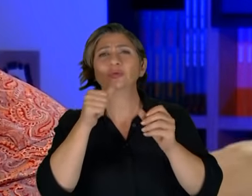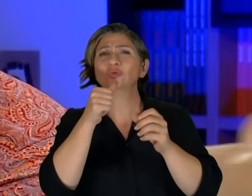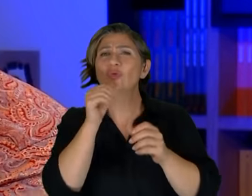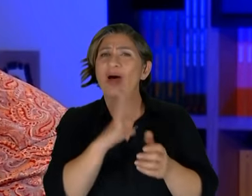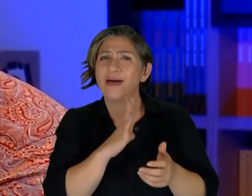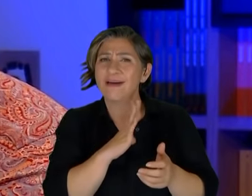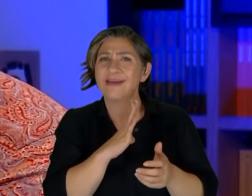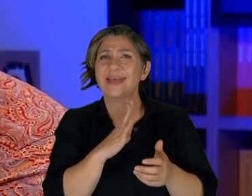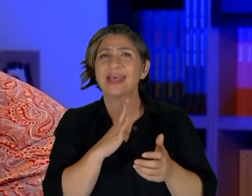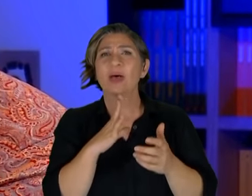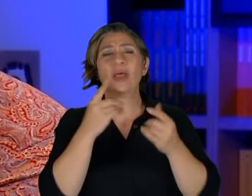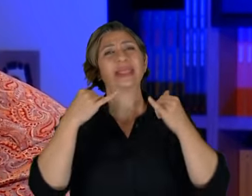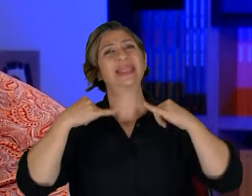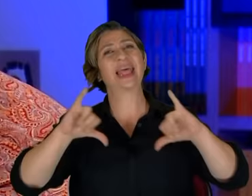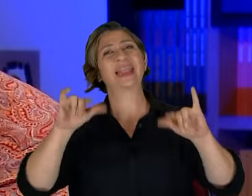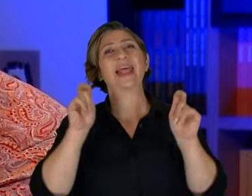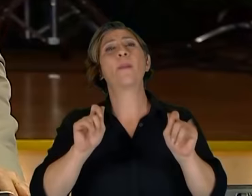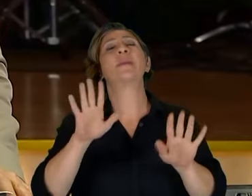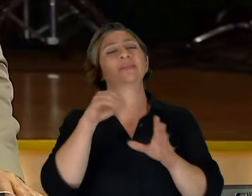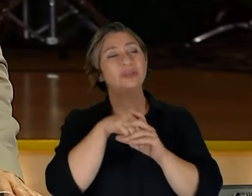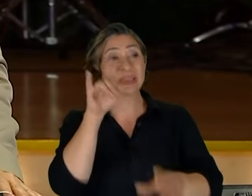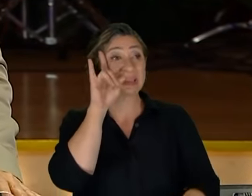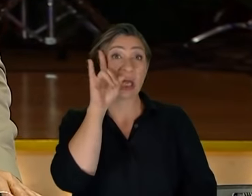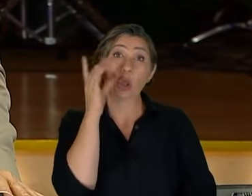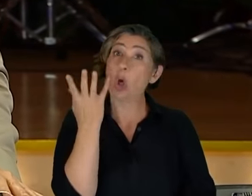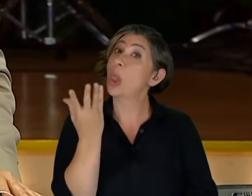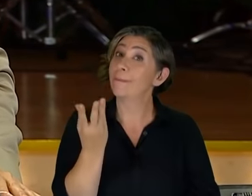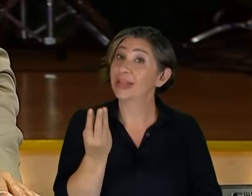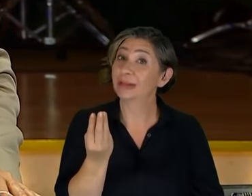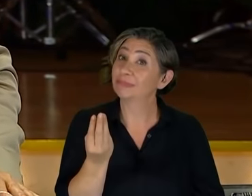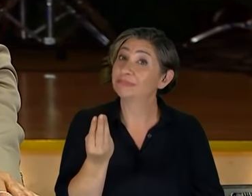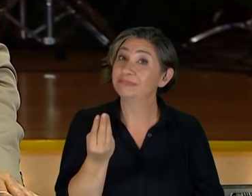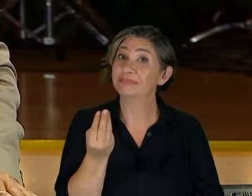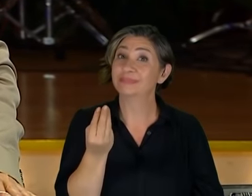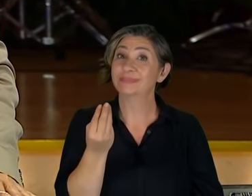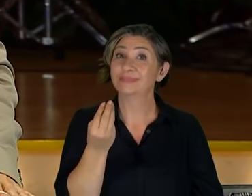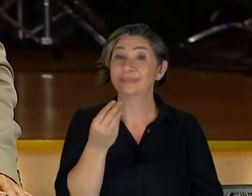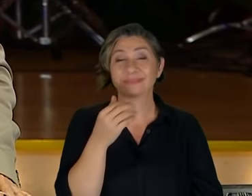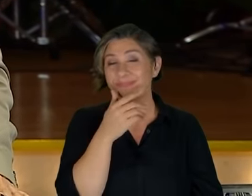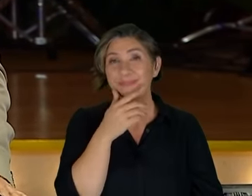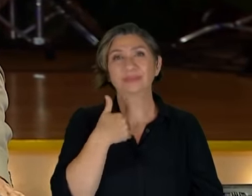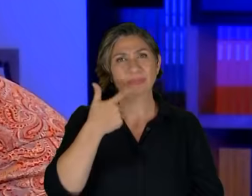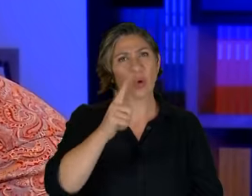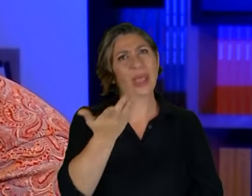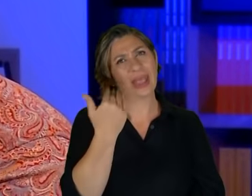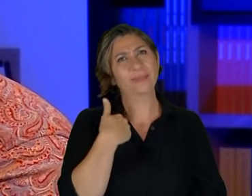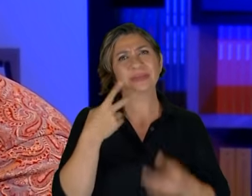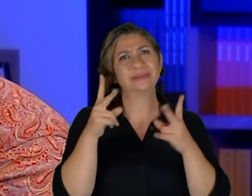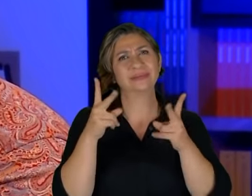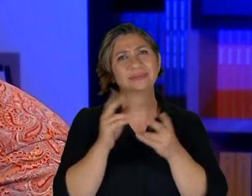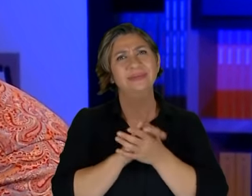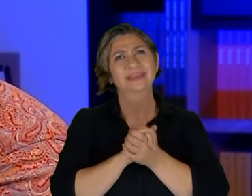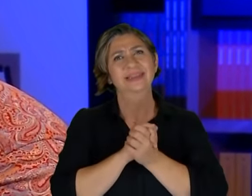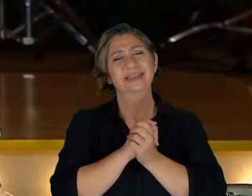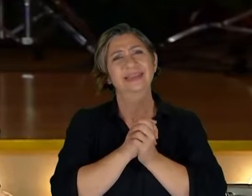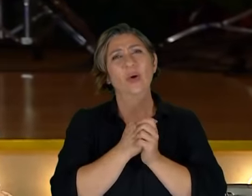var. Böyle bir tatil yapamadığım için kıskanıyor da olabilir. Gelebilirsin yani bir gün. Evet. Bizim köye gelebilirsin. Evet,